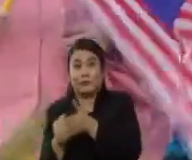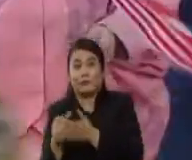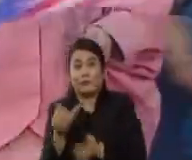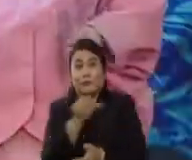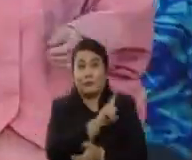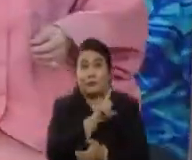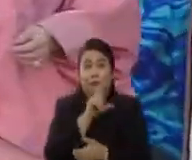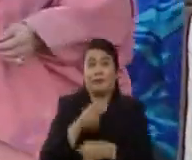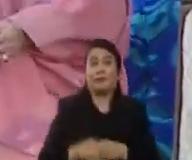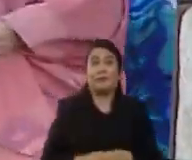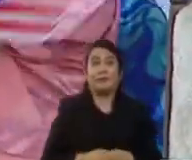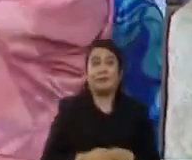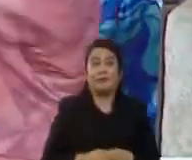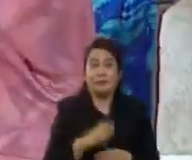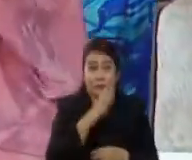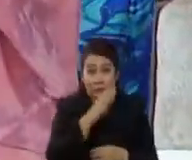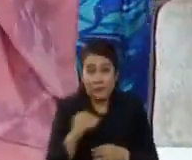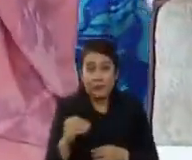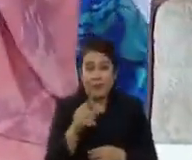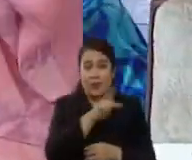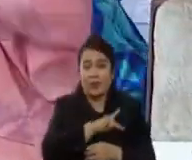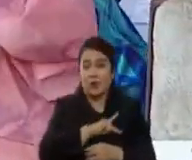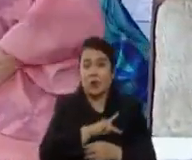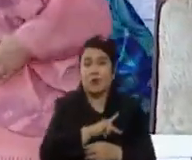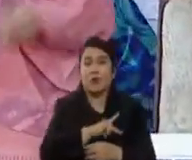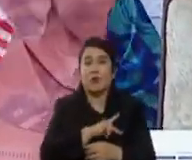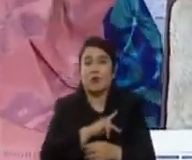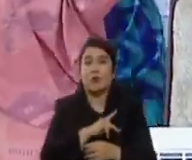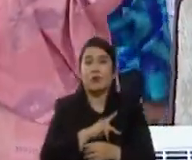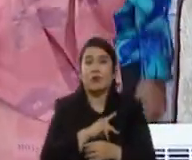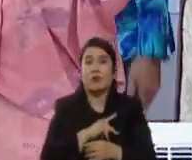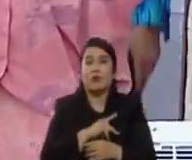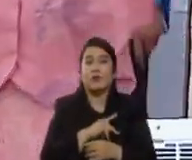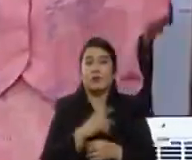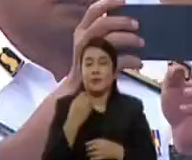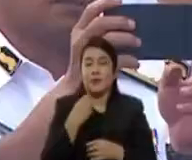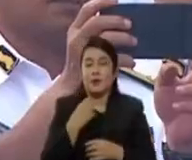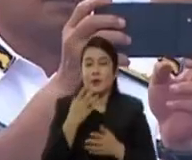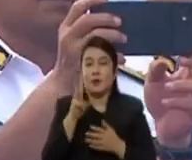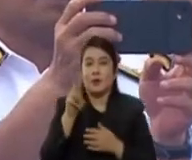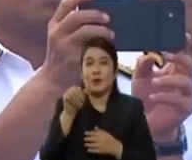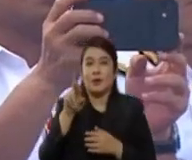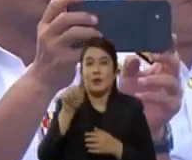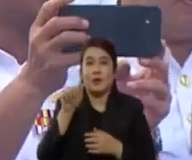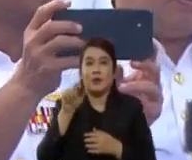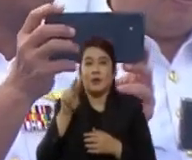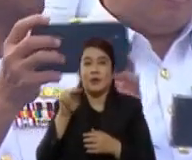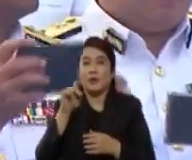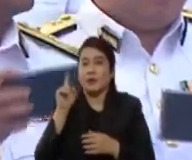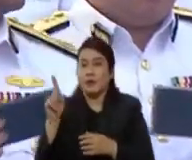bin Abdullah. Turut serta ialah Ketua Pancaragam Pegawai Waran 1 Maritim Abu Bakar bin